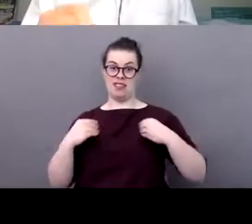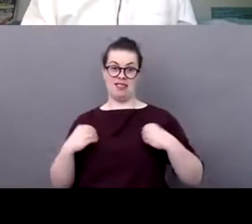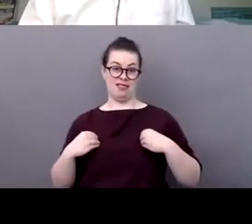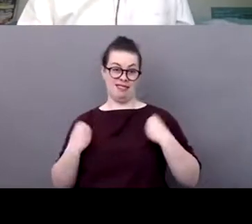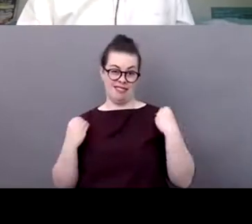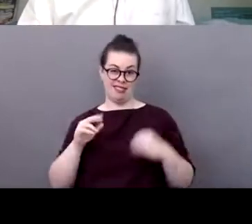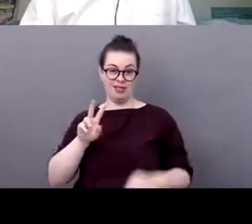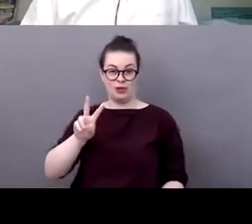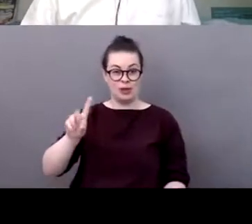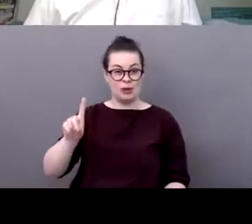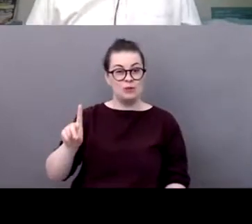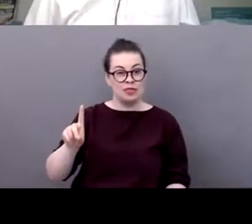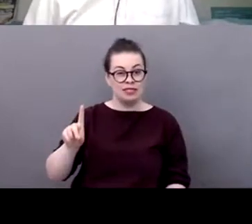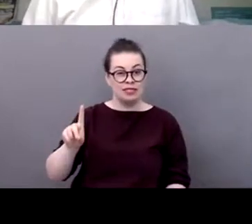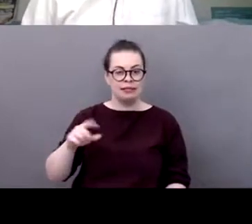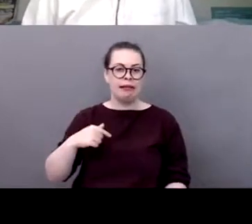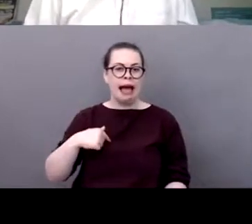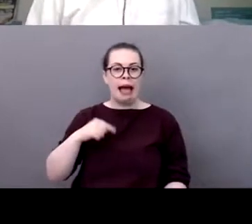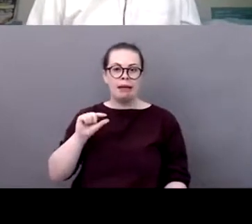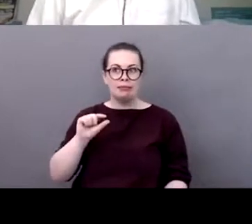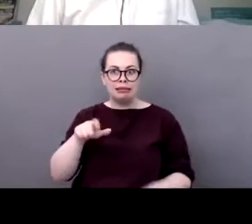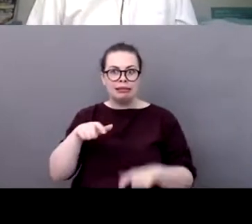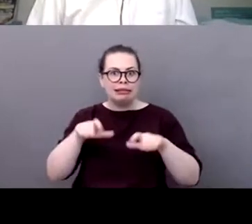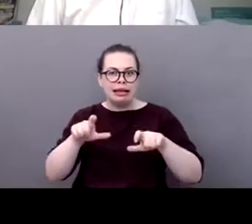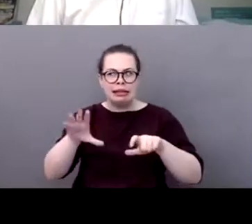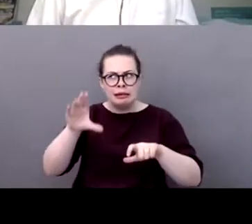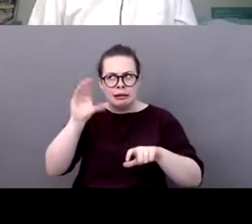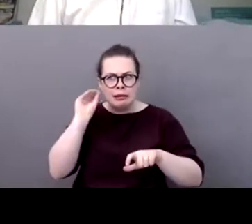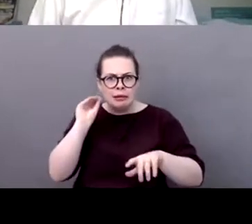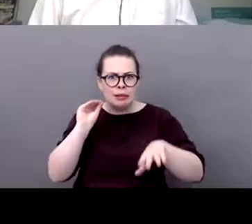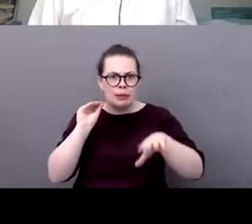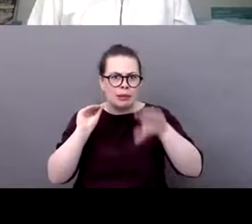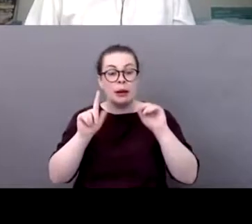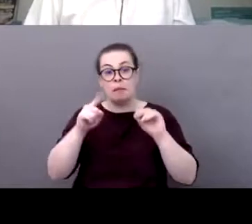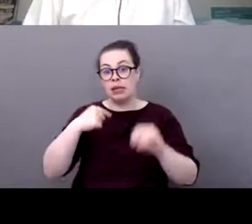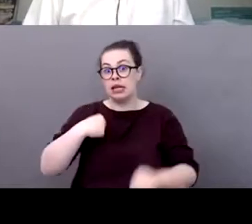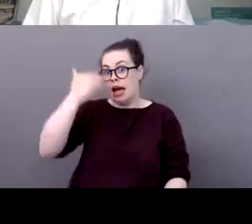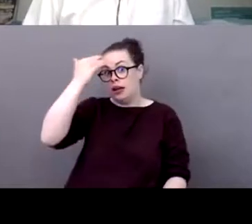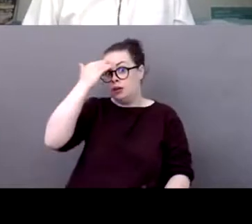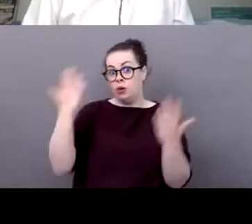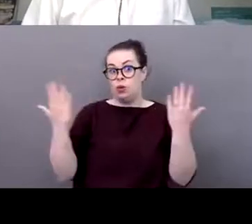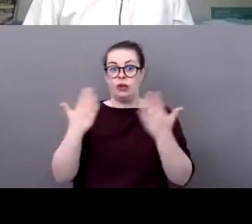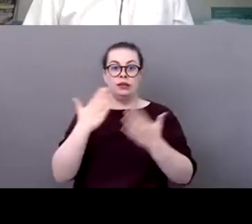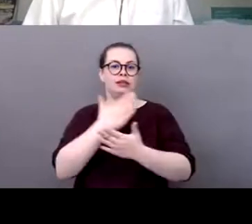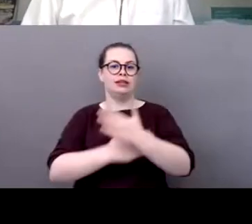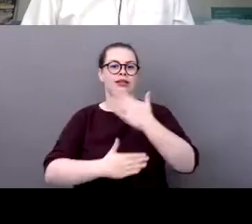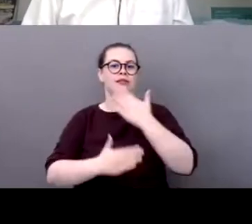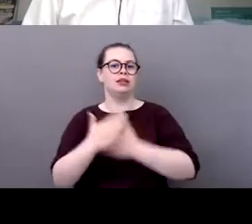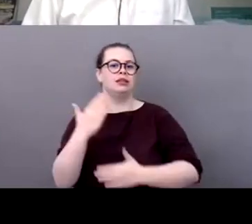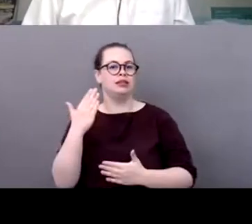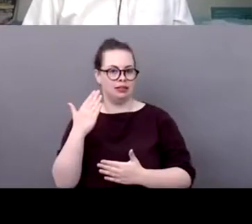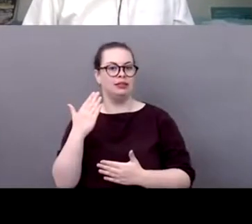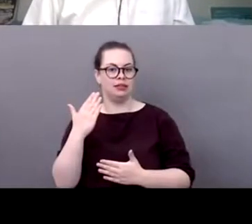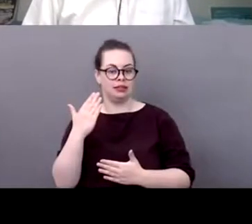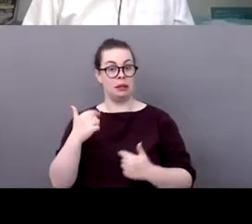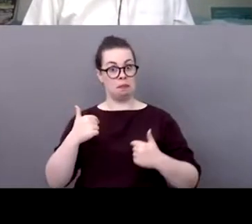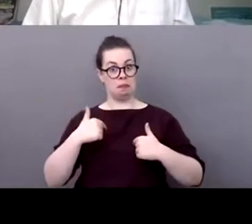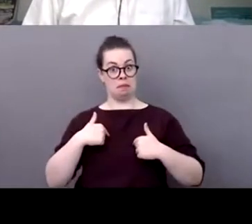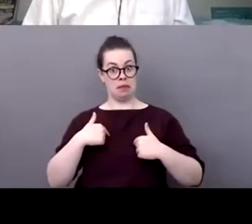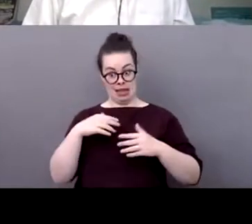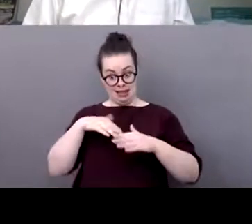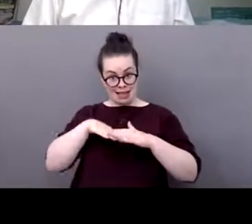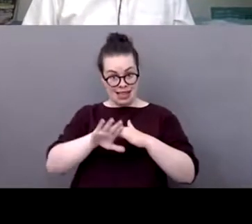les jours que grâce au sport on change les mentalités sur la différence sur le handicap on parle de plus en plus du